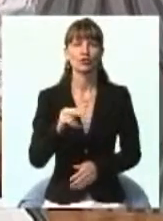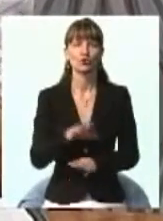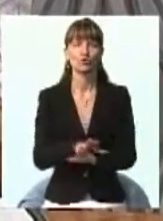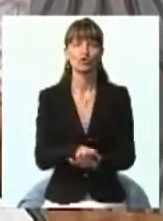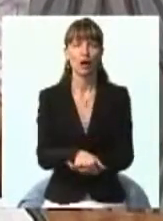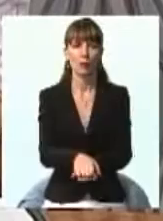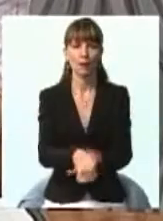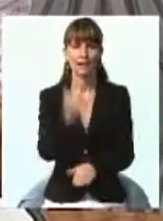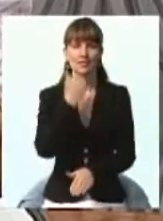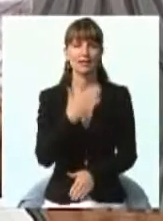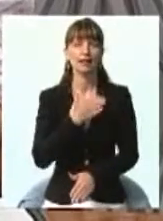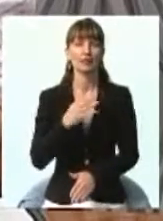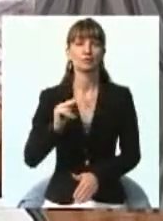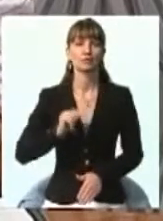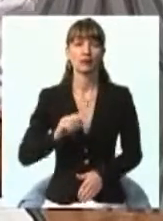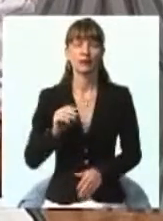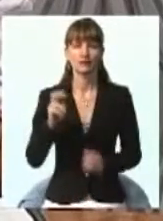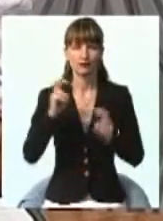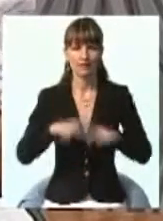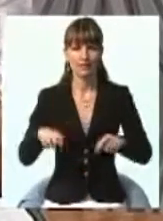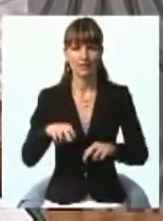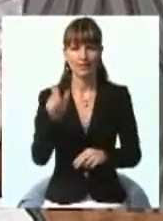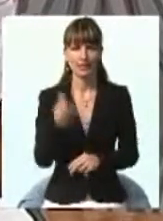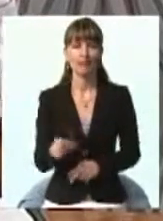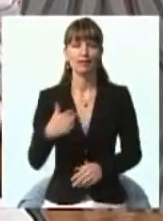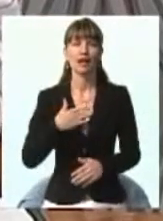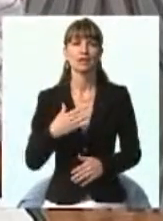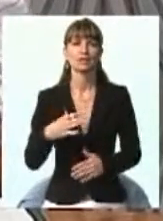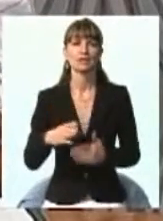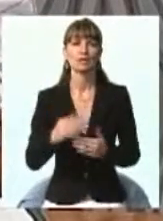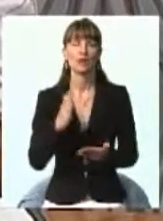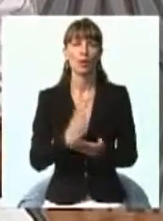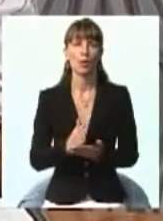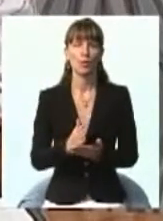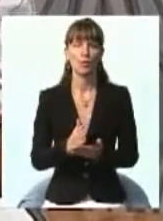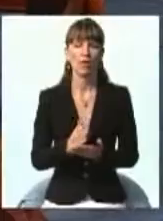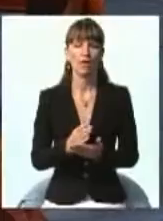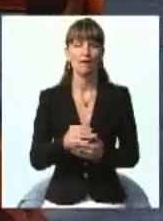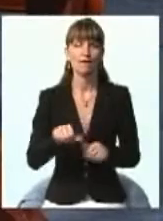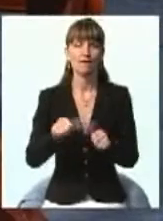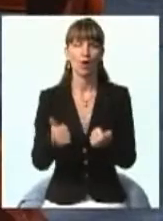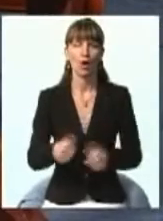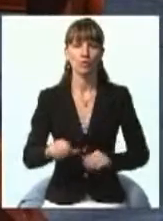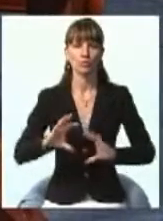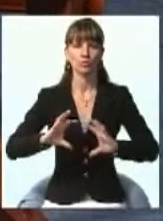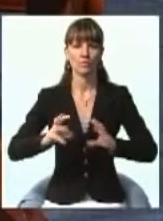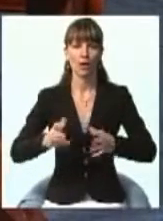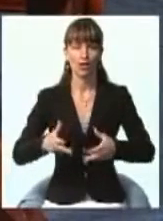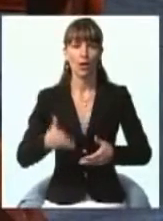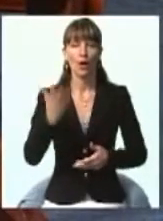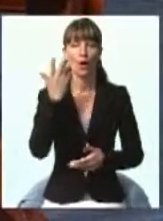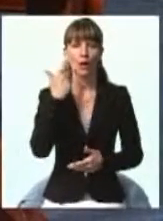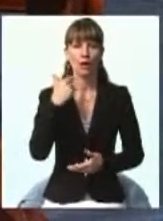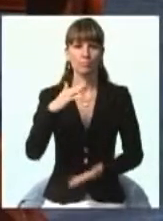насправді, завдяки нашим працям вчених і дослідників, ми знаємо, що наша Земля має форму сфероїдну. Тобто, коли полюси